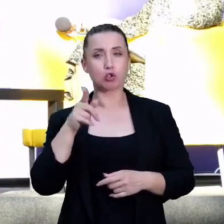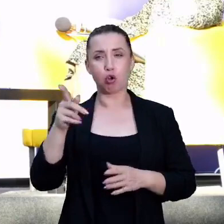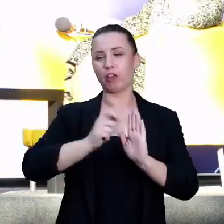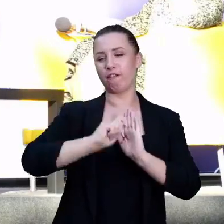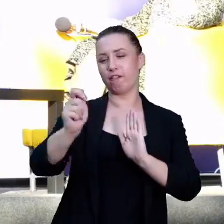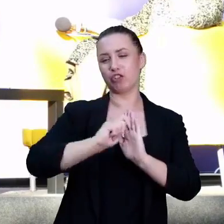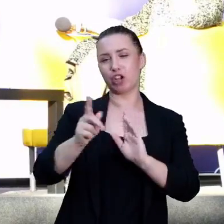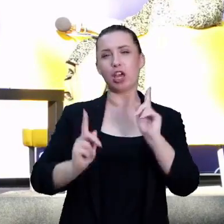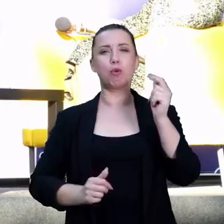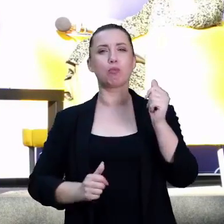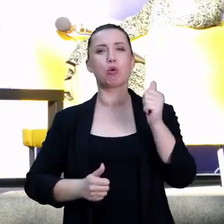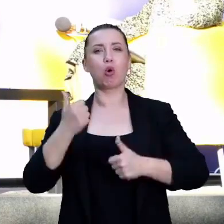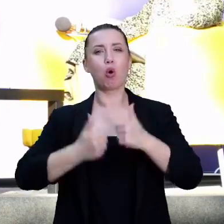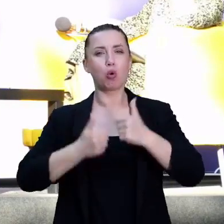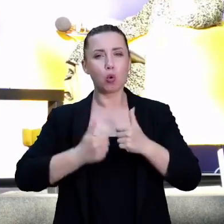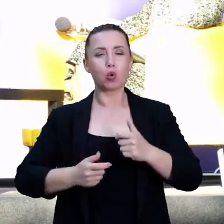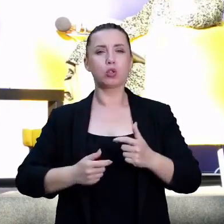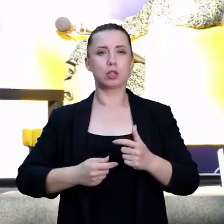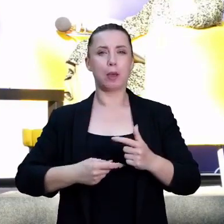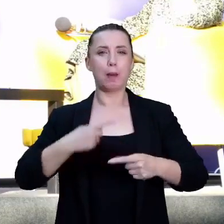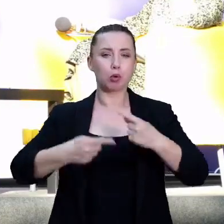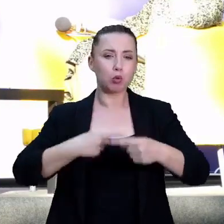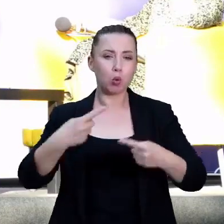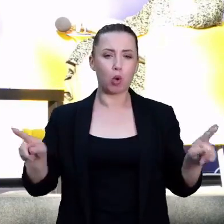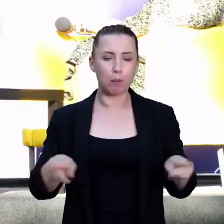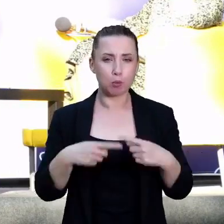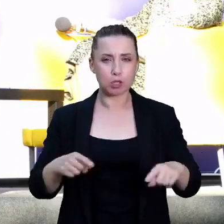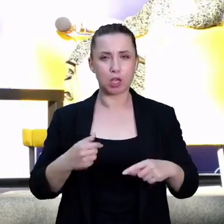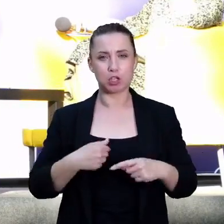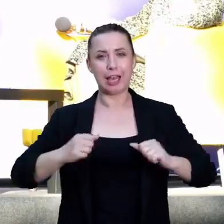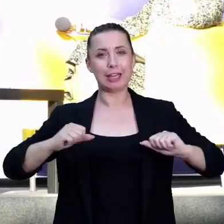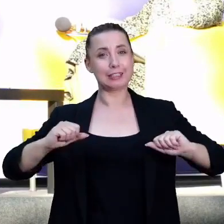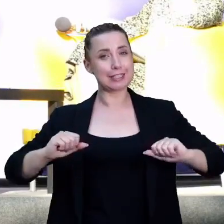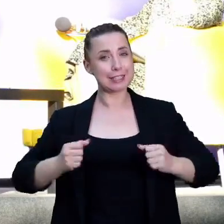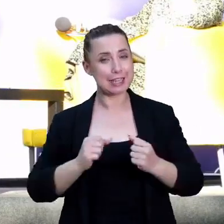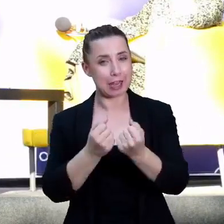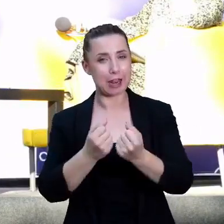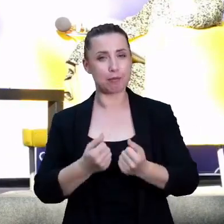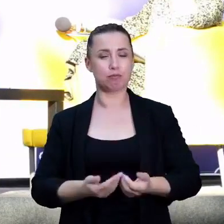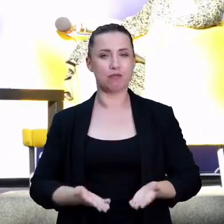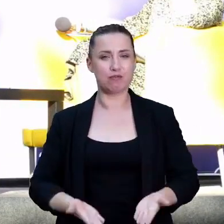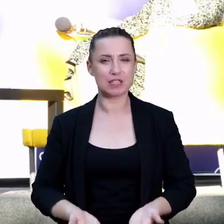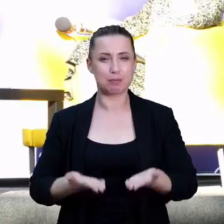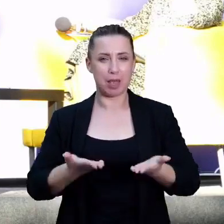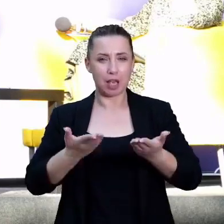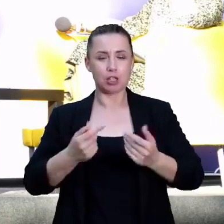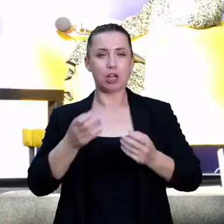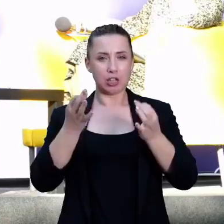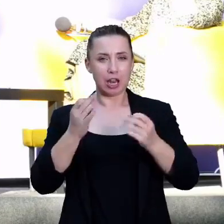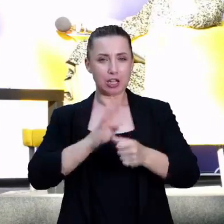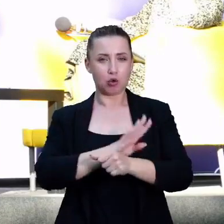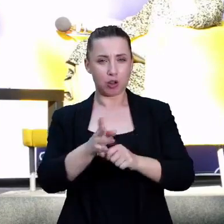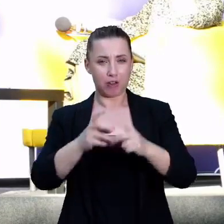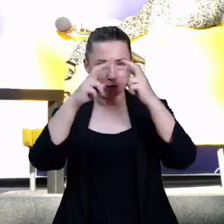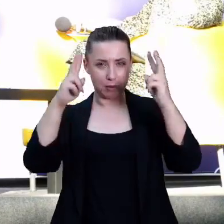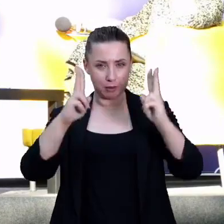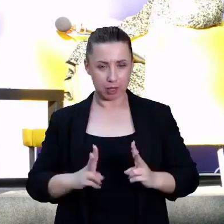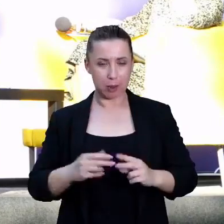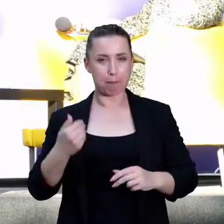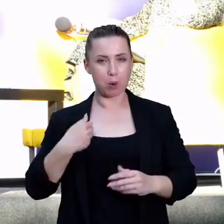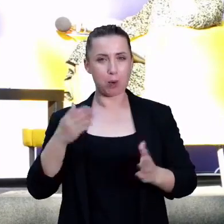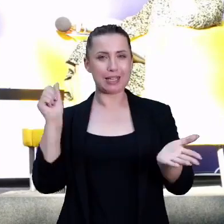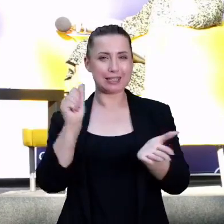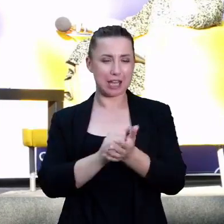rozmaite konkursy, że nagrywają swoje płyty, że staram się ich do tego bardzo mobilizować, że nawet teraz, jak była pandemia, mieliśmy zajęcia online,